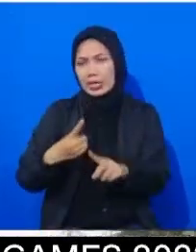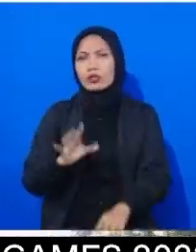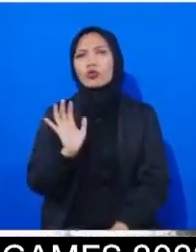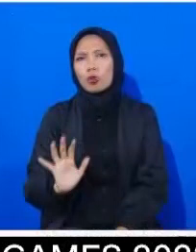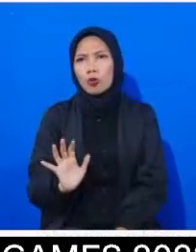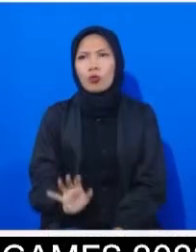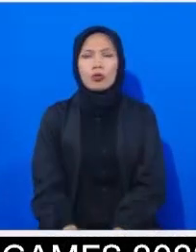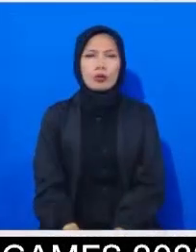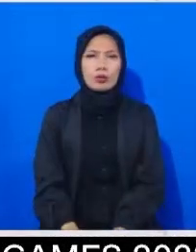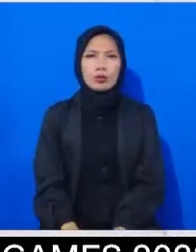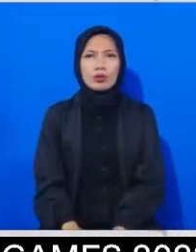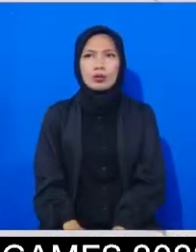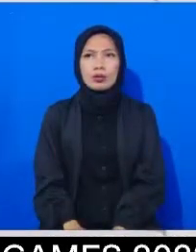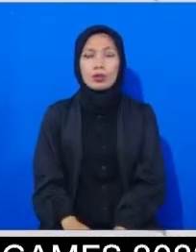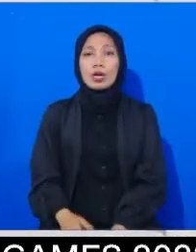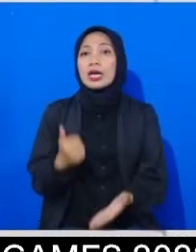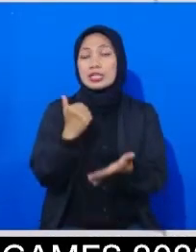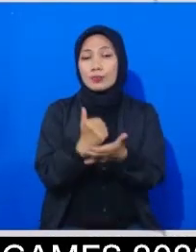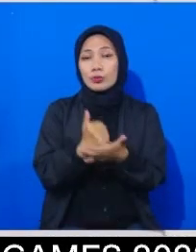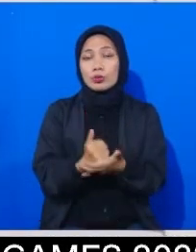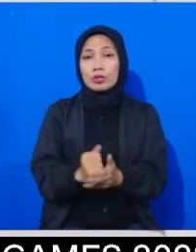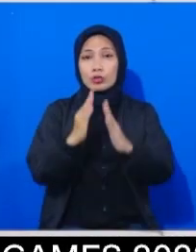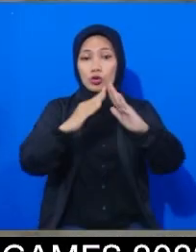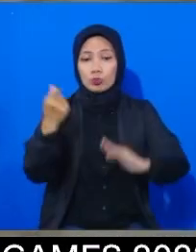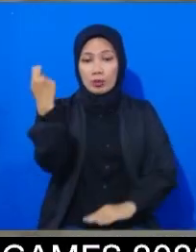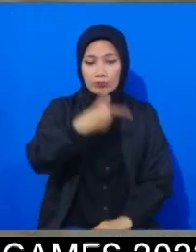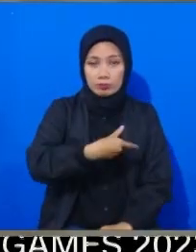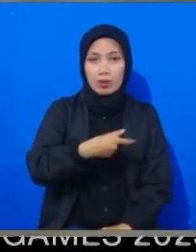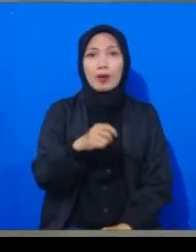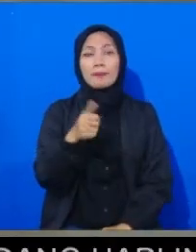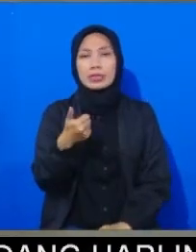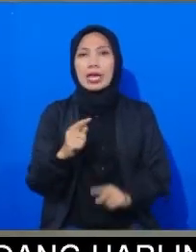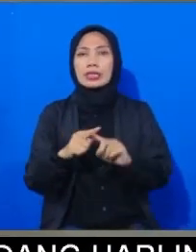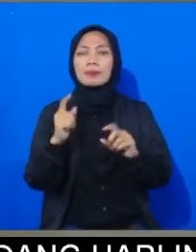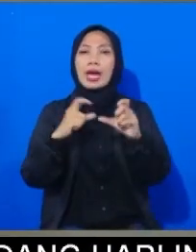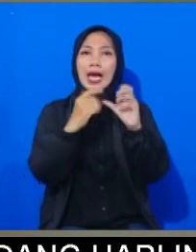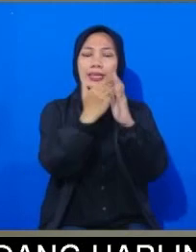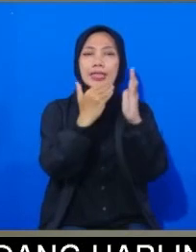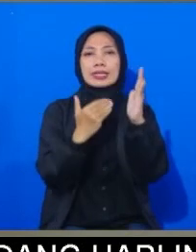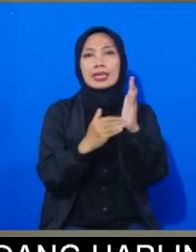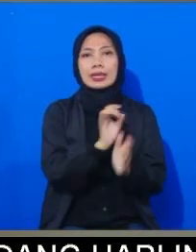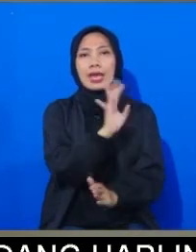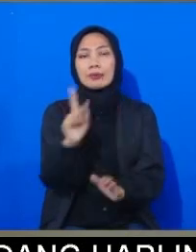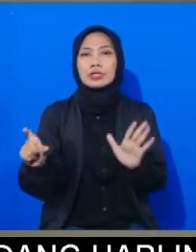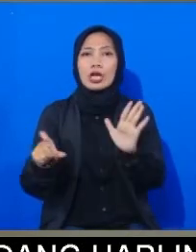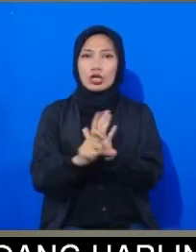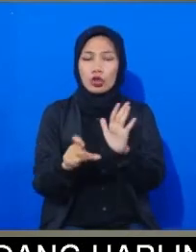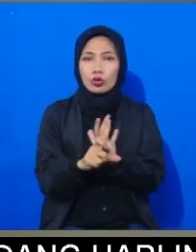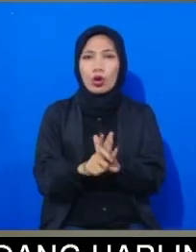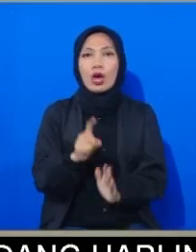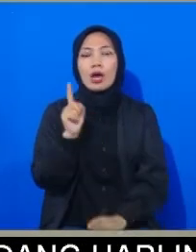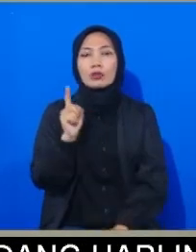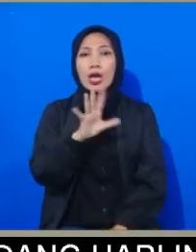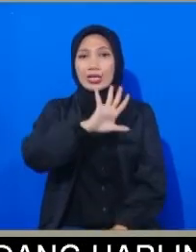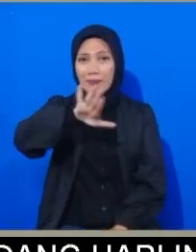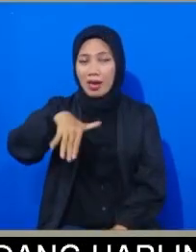Meski dapat disewakan atau dialihkan kepemilikannya, ada sejumlah syarat yang menyertai. Antara lain, hunian sudah ditempati lebih dari